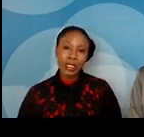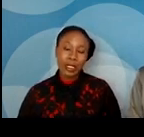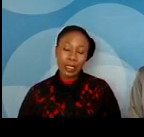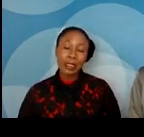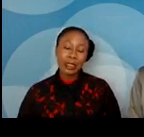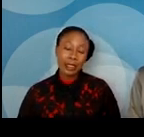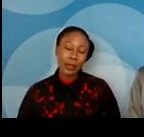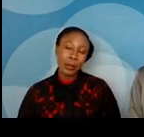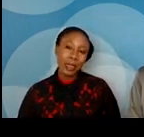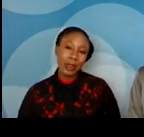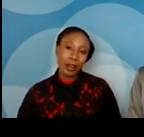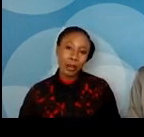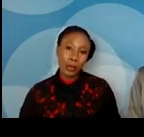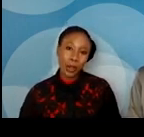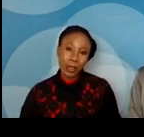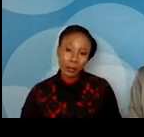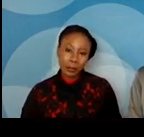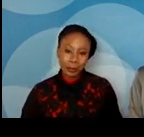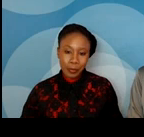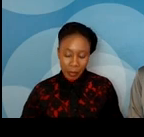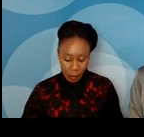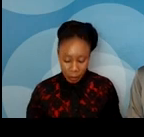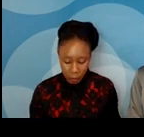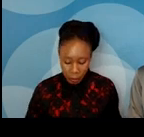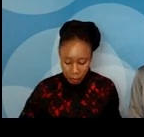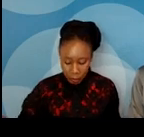insatser som möjligt in i de här avtalen.